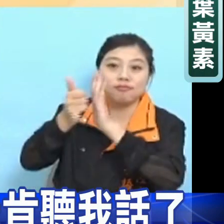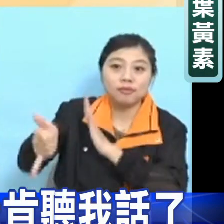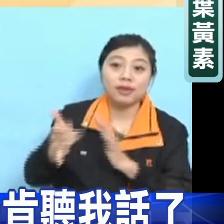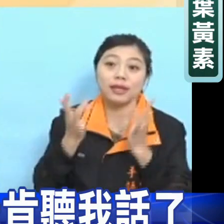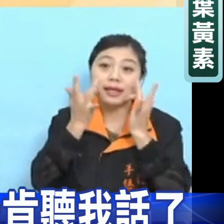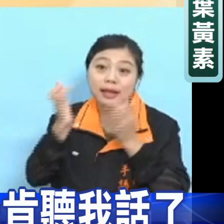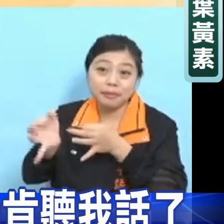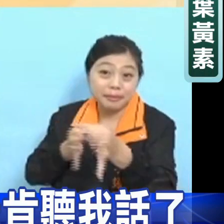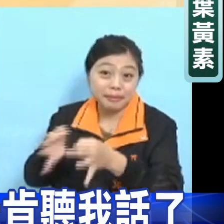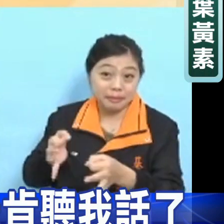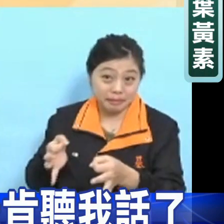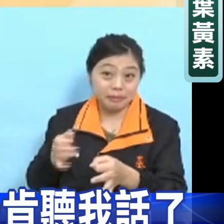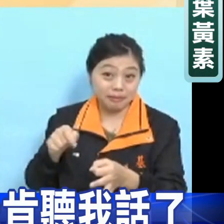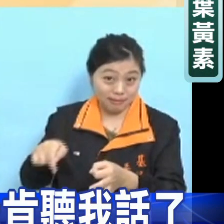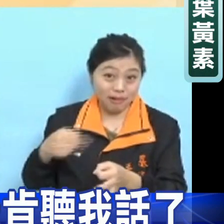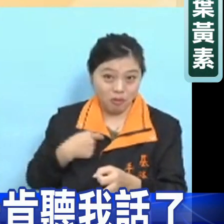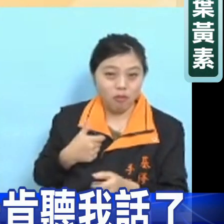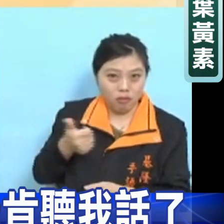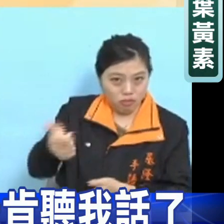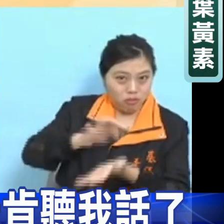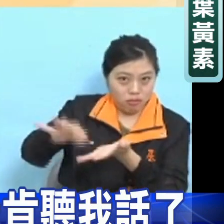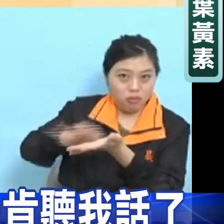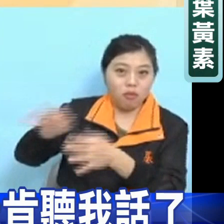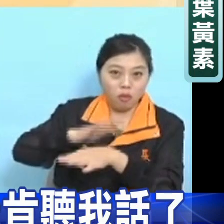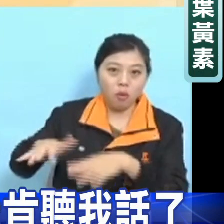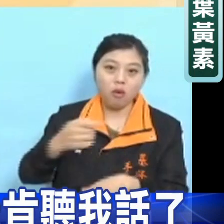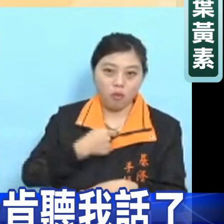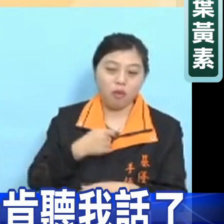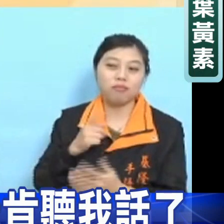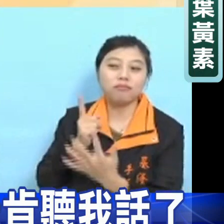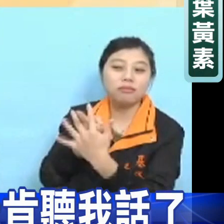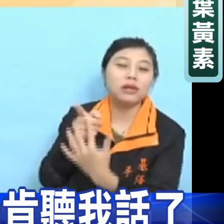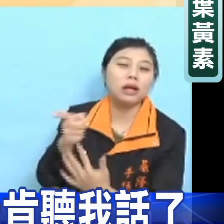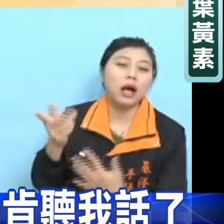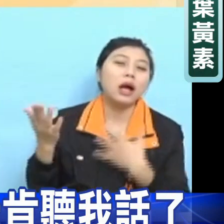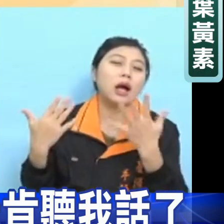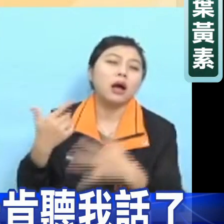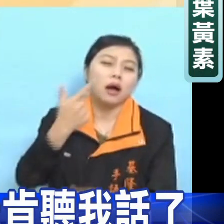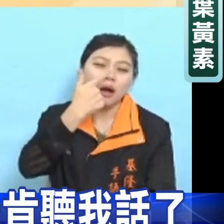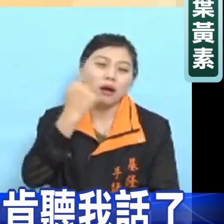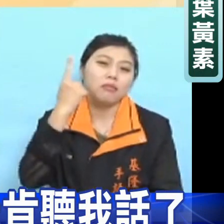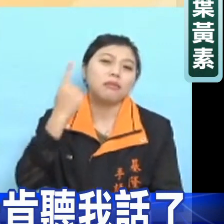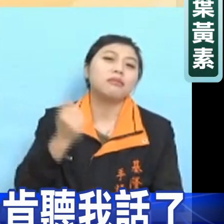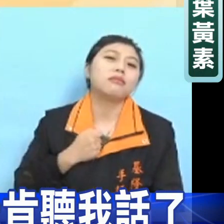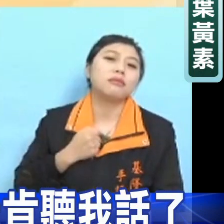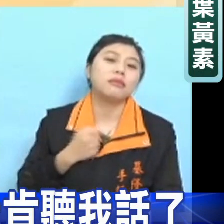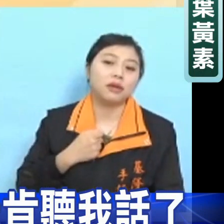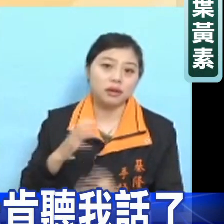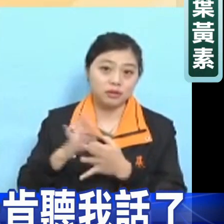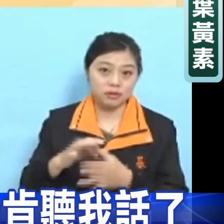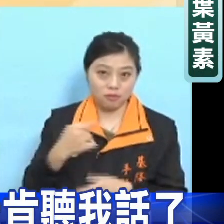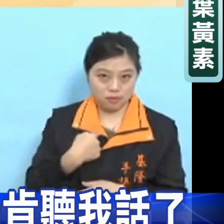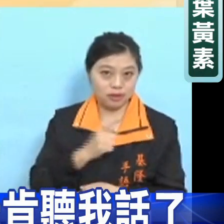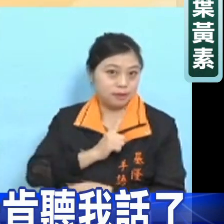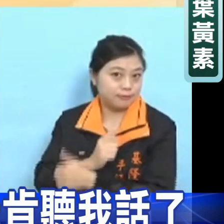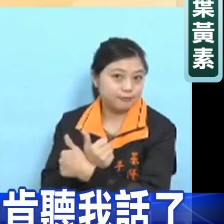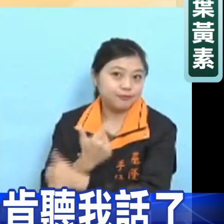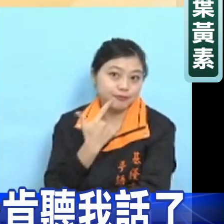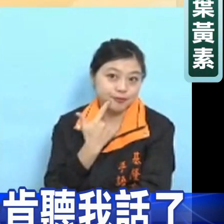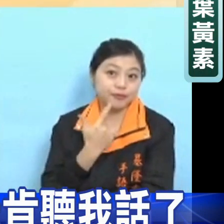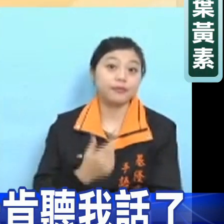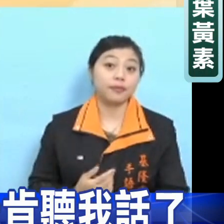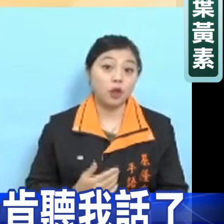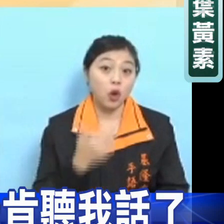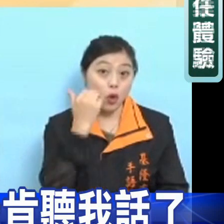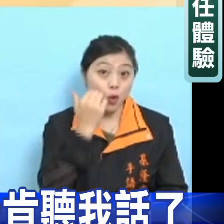的状况、菜市场的状况我可能比较了解一点，所以我想这一方面我们很有经验，那如果有必要的